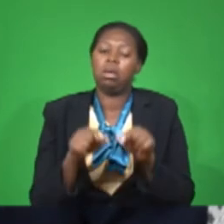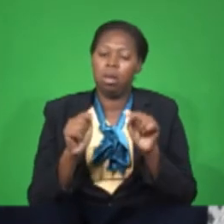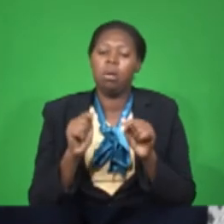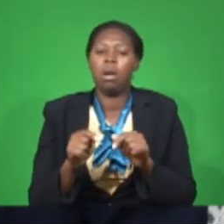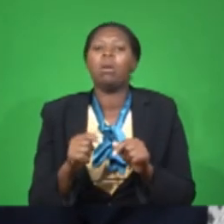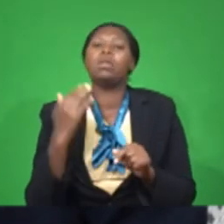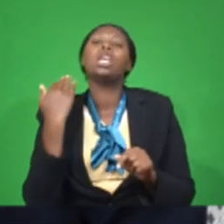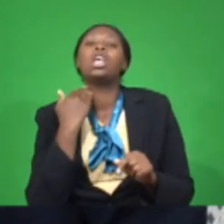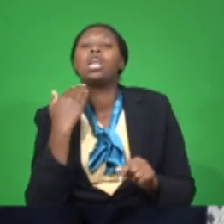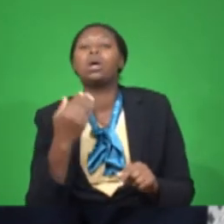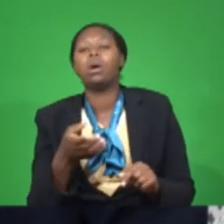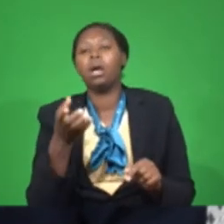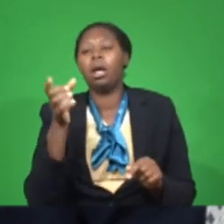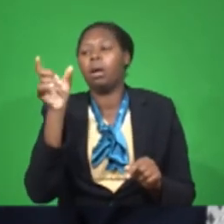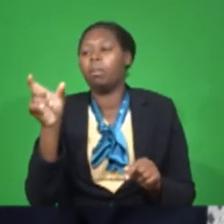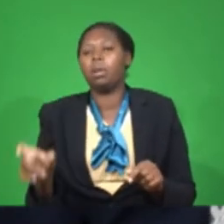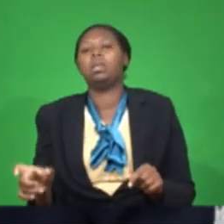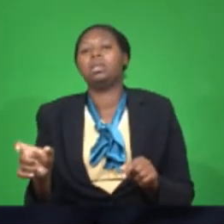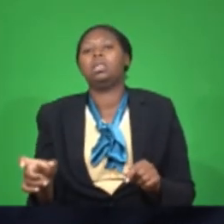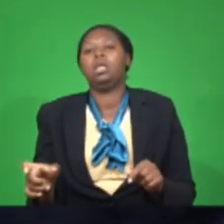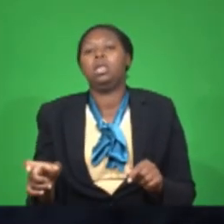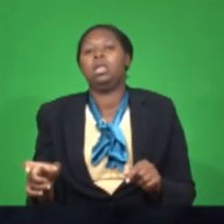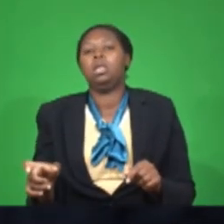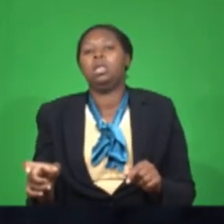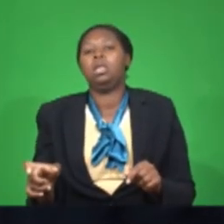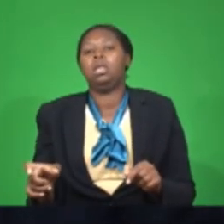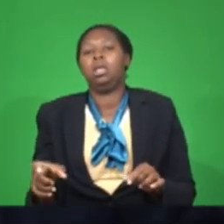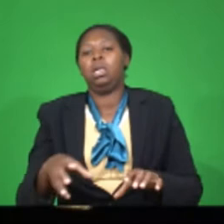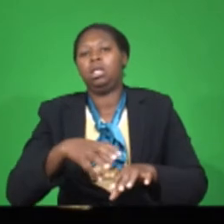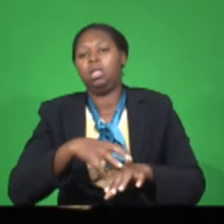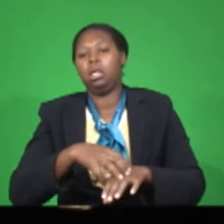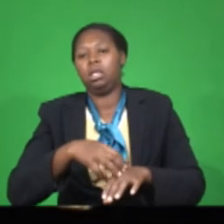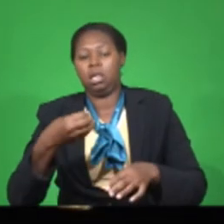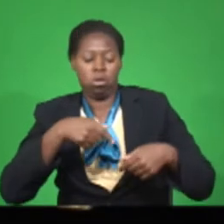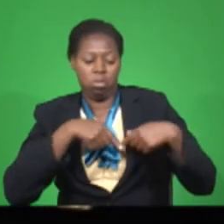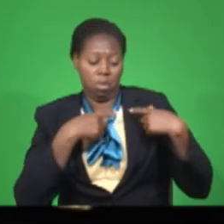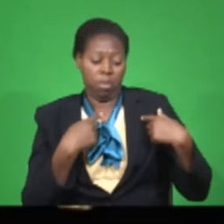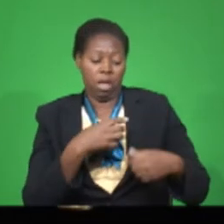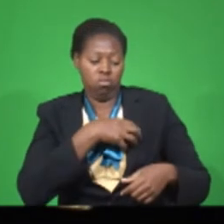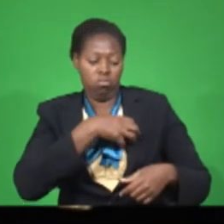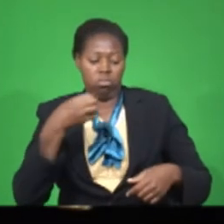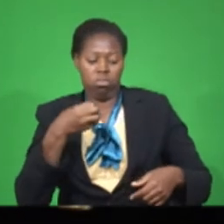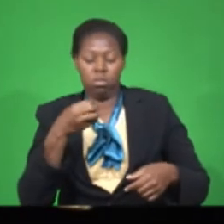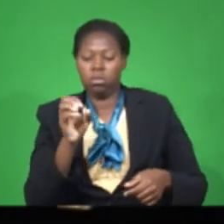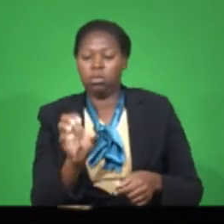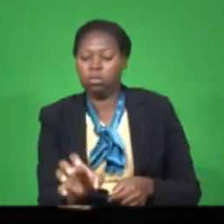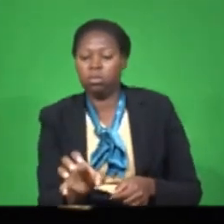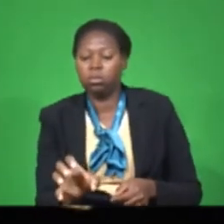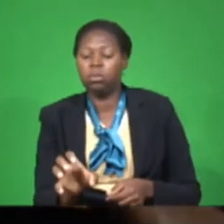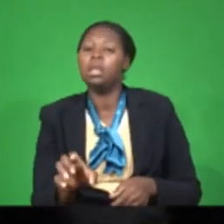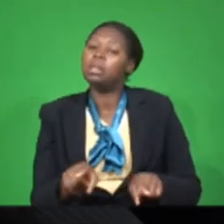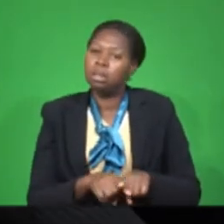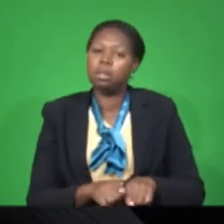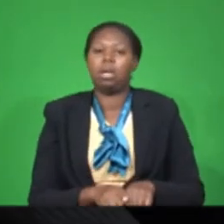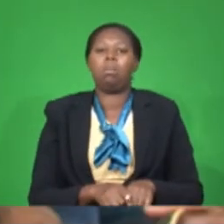nemhiko dzekutoti mwana wese wekutanga hafani kurarama. Zvinhu zvakadaro kwozoitawo vanotenda. Munhu wese akadaro akatendeuka